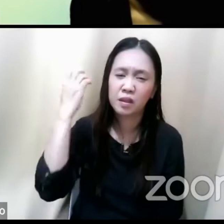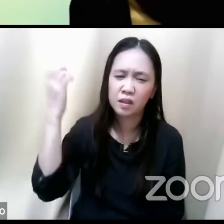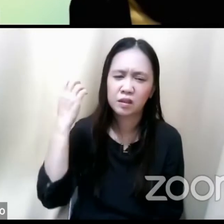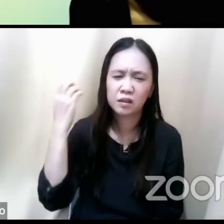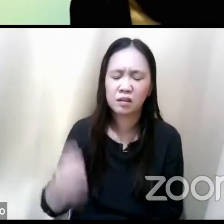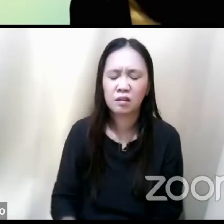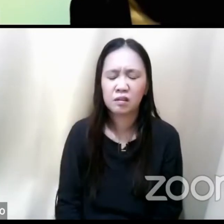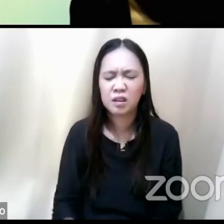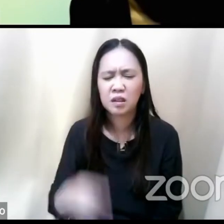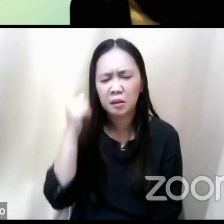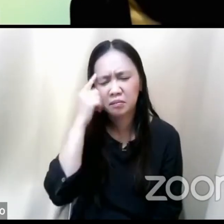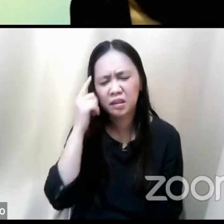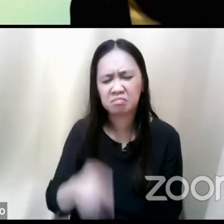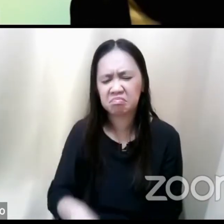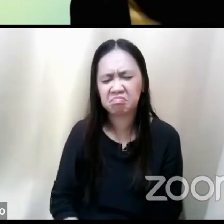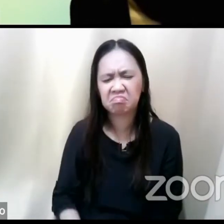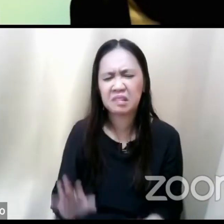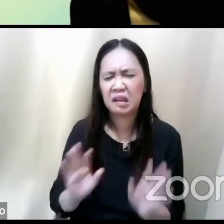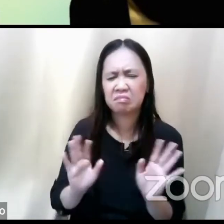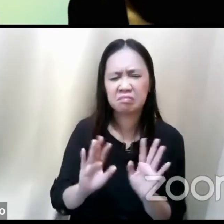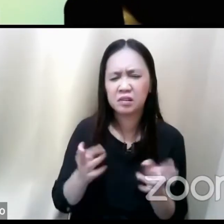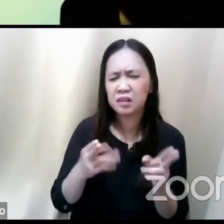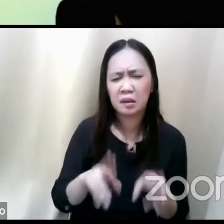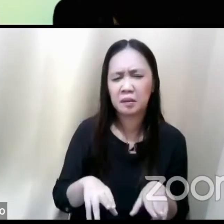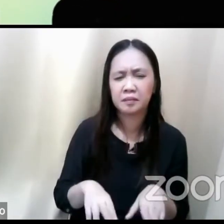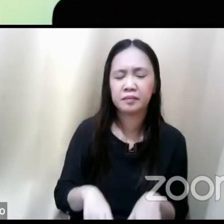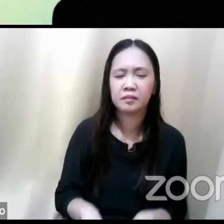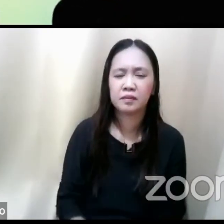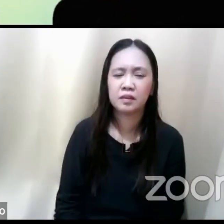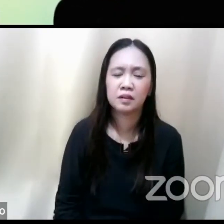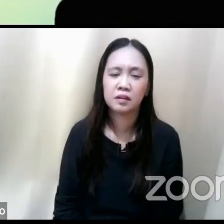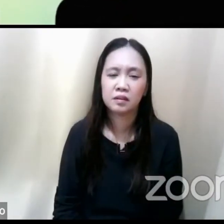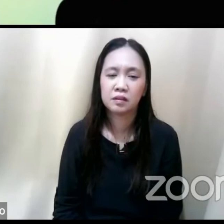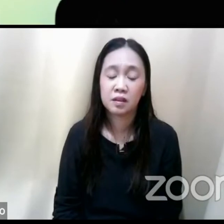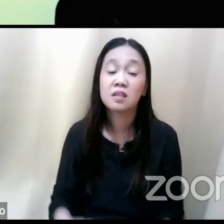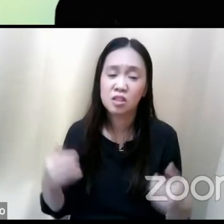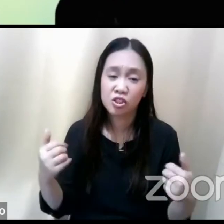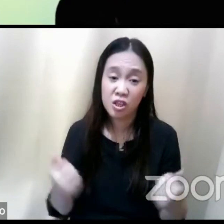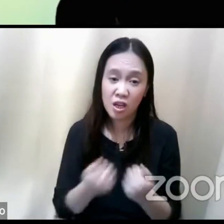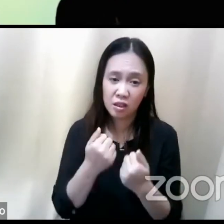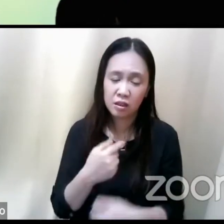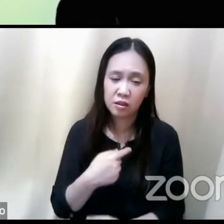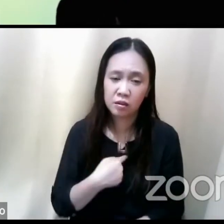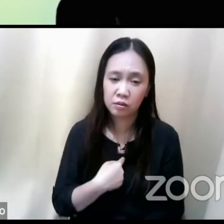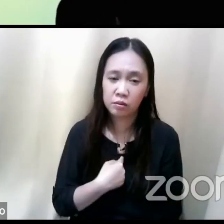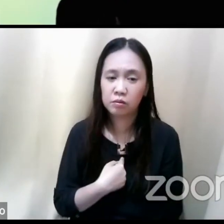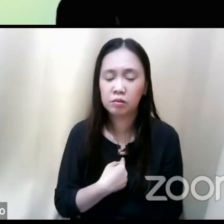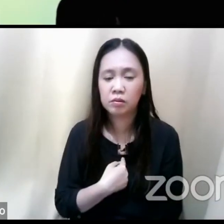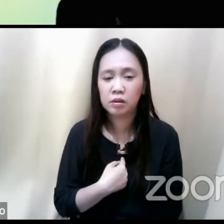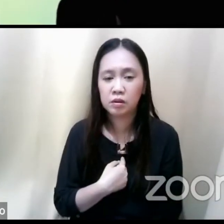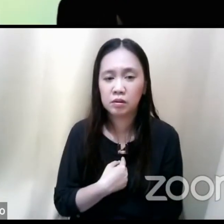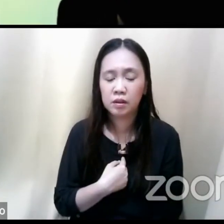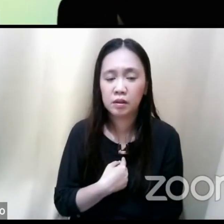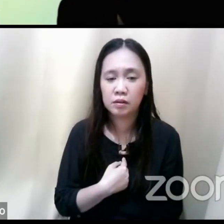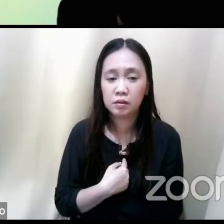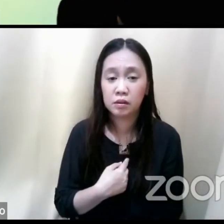naman mangyayari yan eh. 'Di ba? Parang gano'n. So it's a challenge for me. Kaya yan din na naging